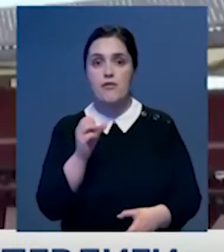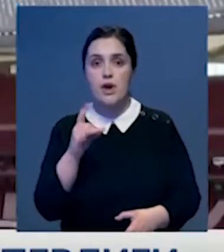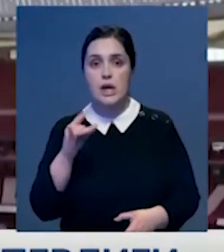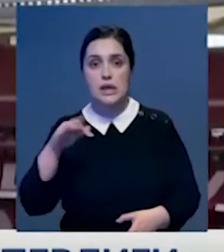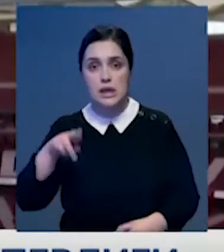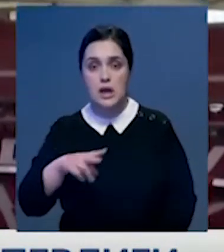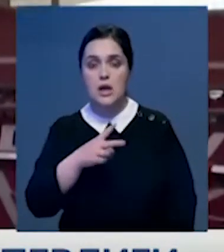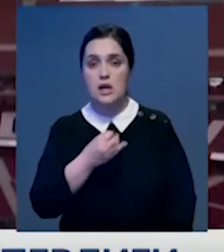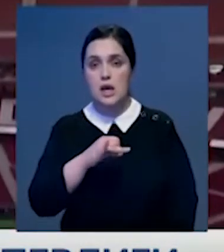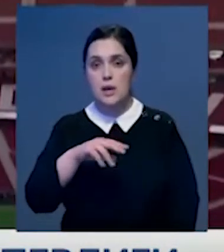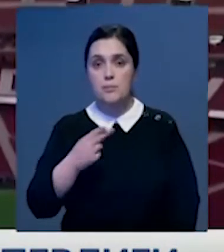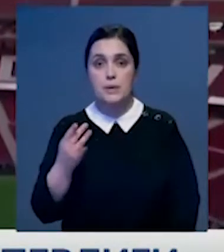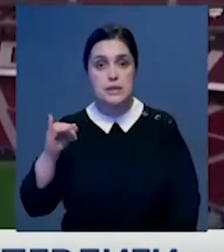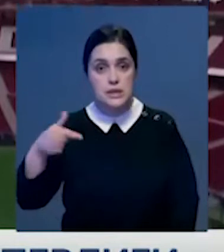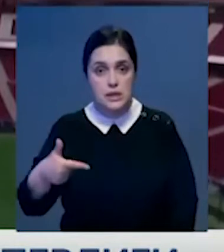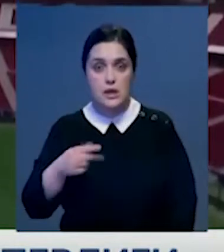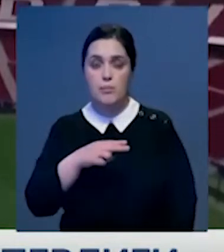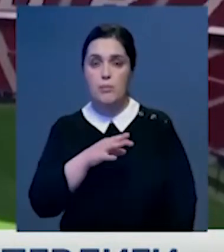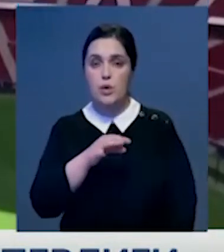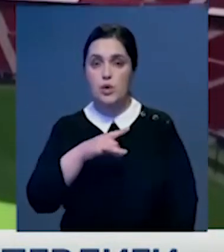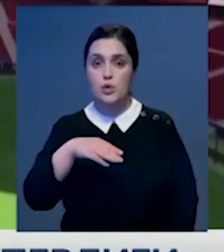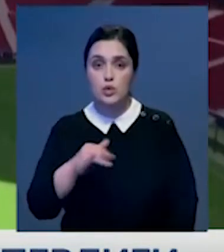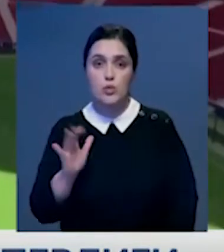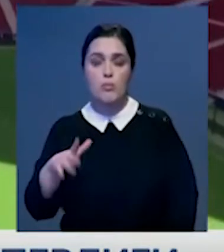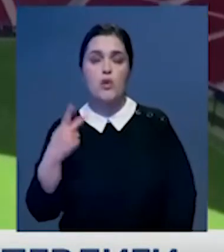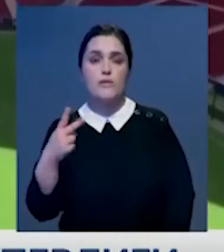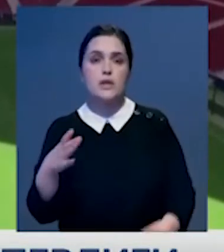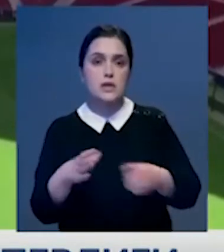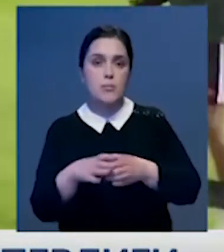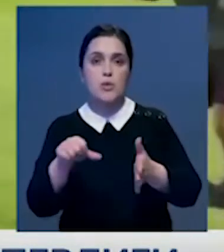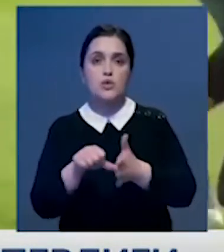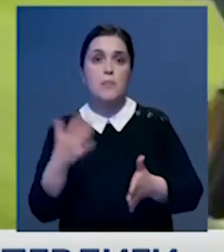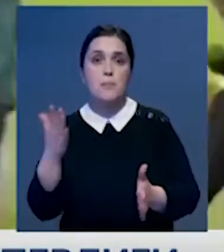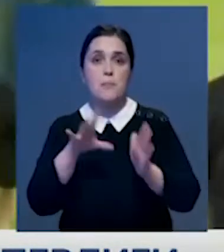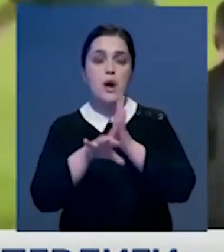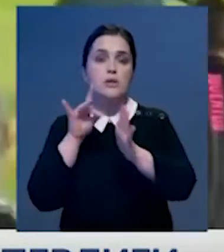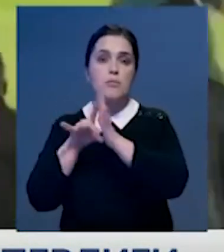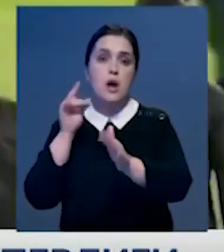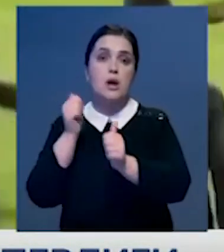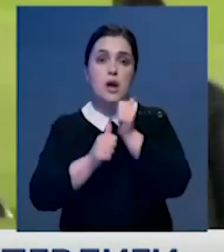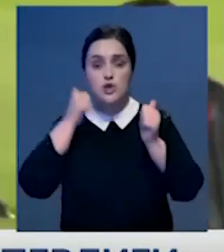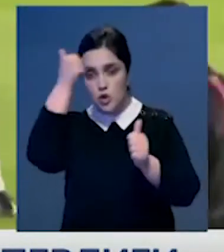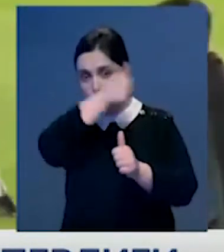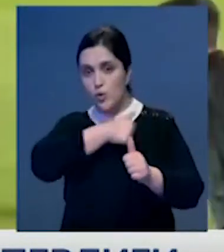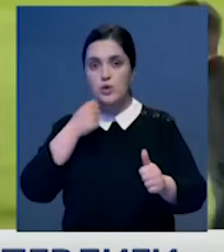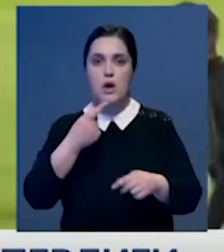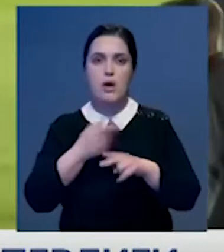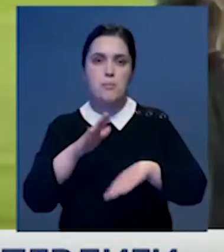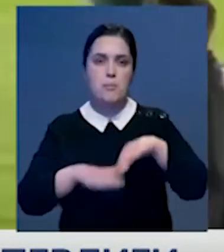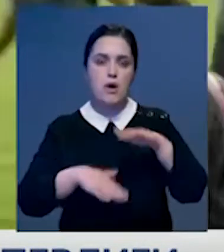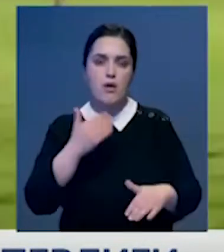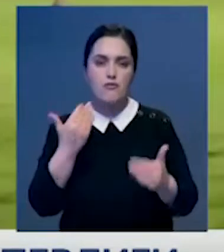порту всего проект подразумевает участие 20 коллективов 5 будут отбираться каждый год путем квалификации